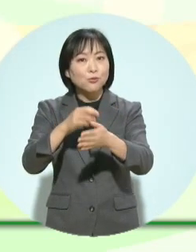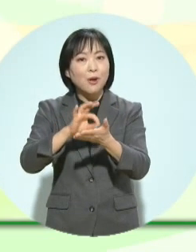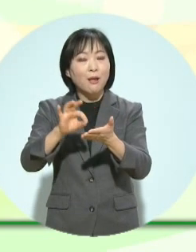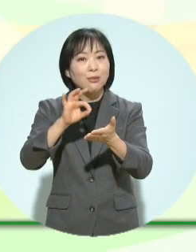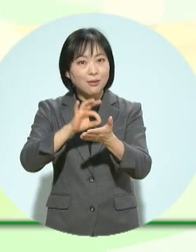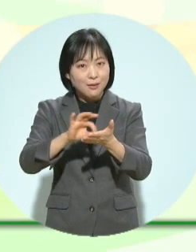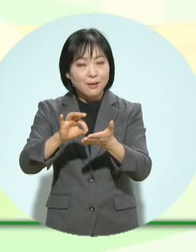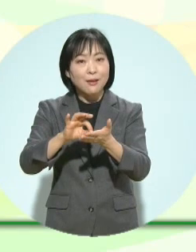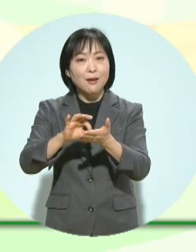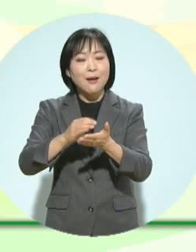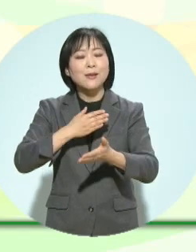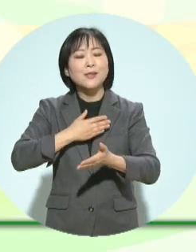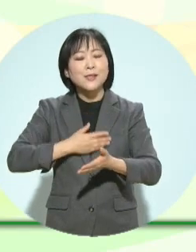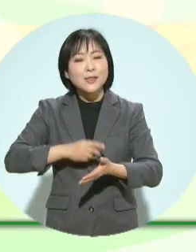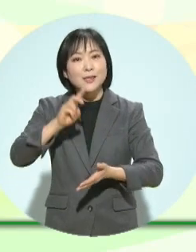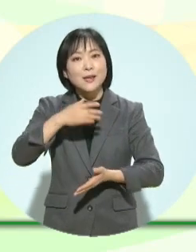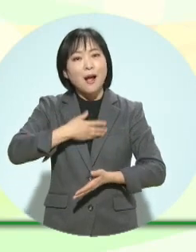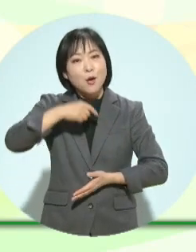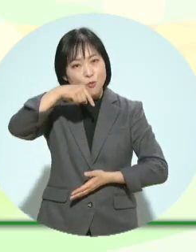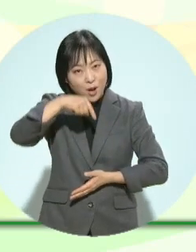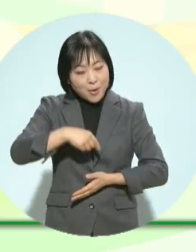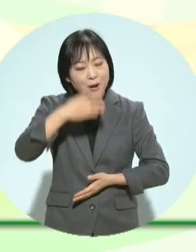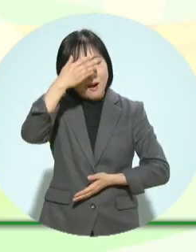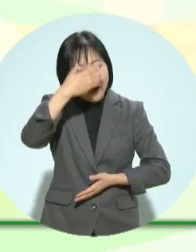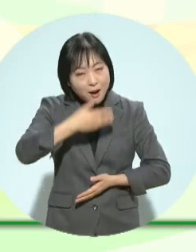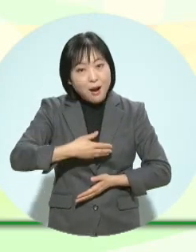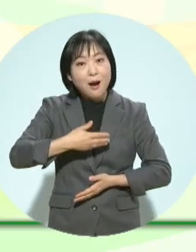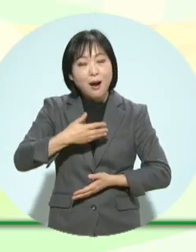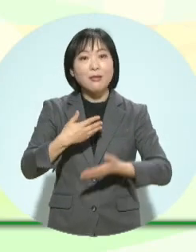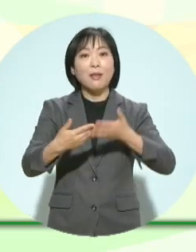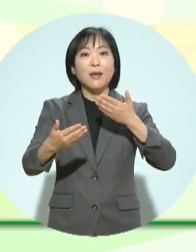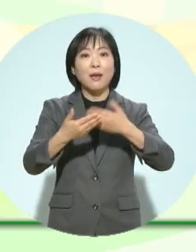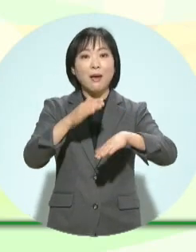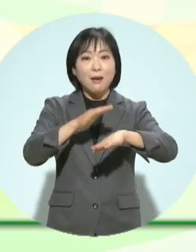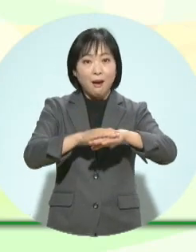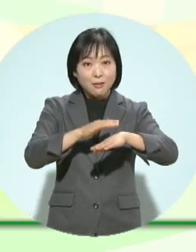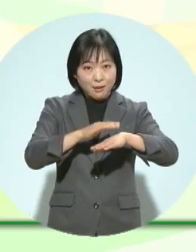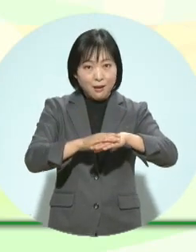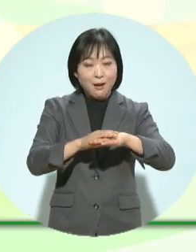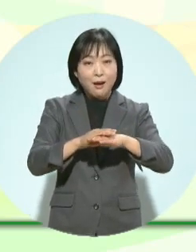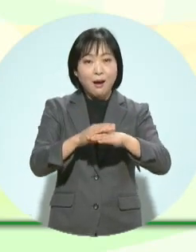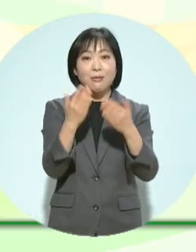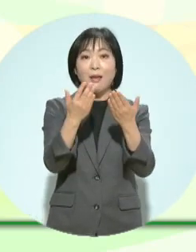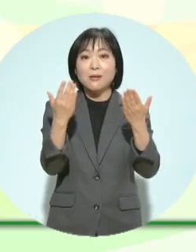して知り理解を深めることができる体験型展示イベントです。